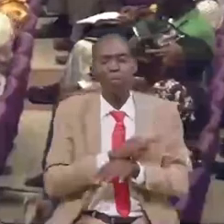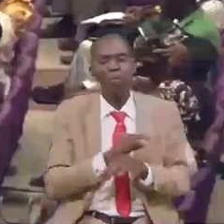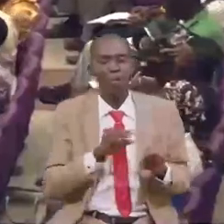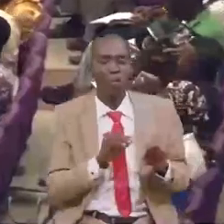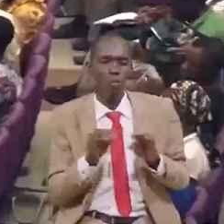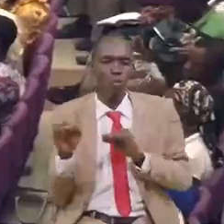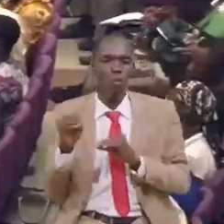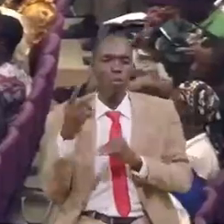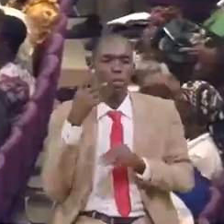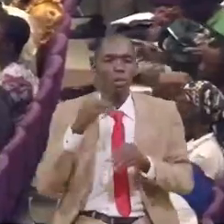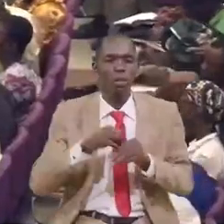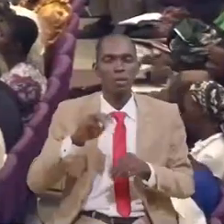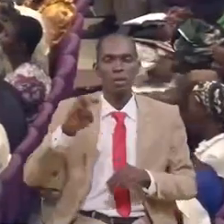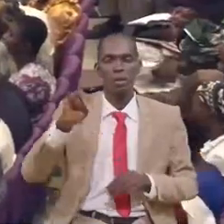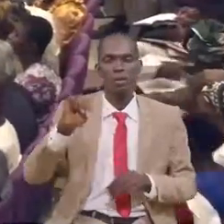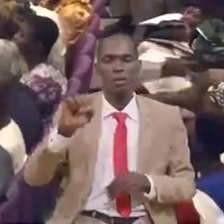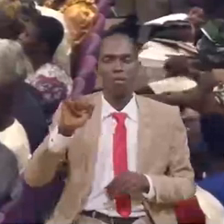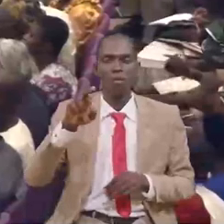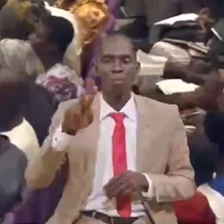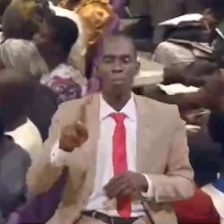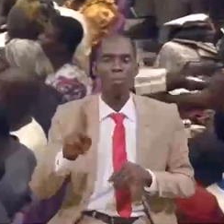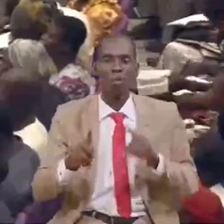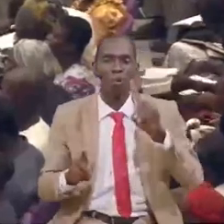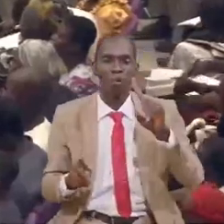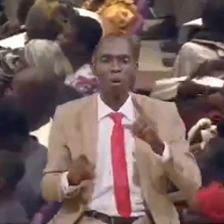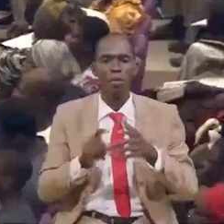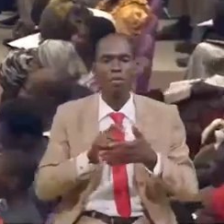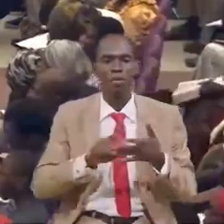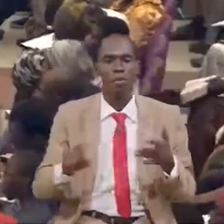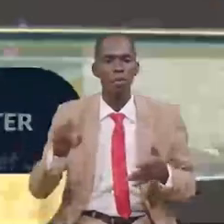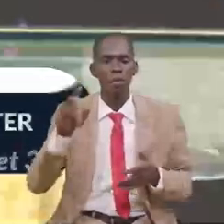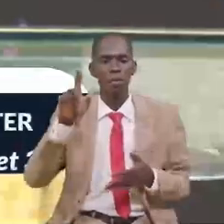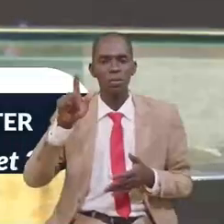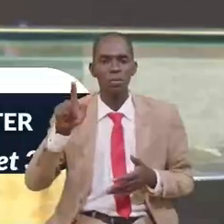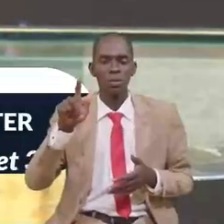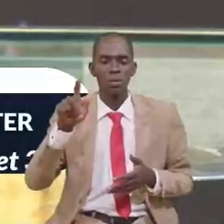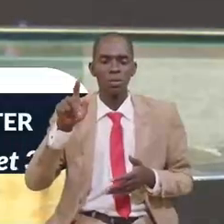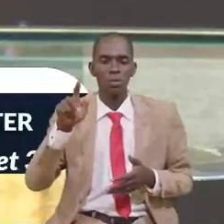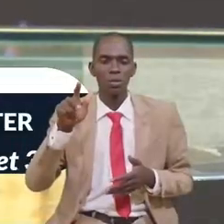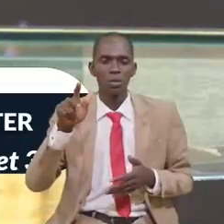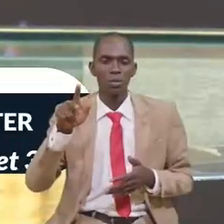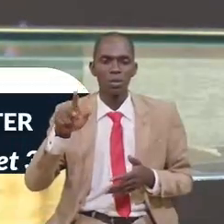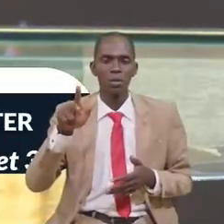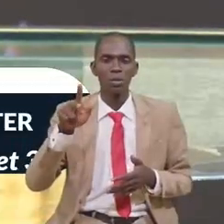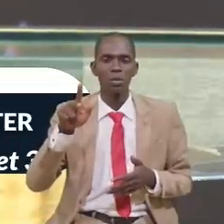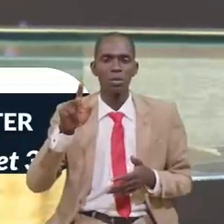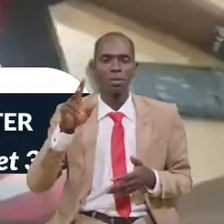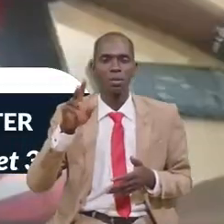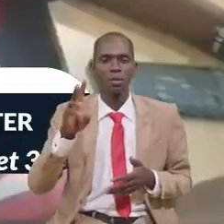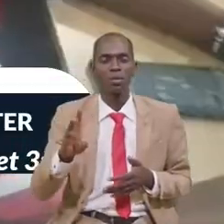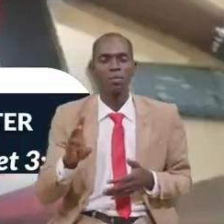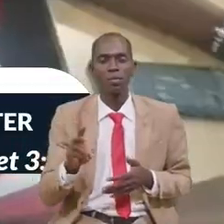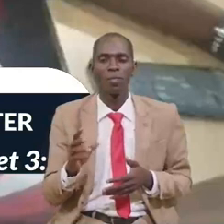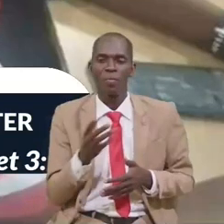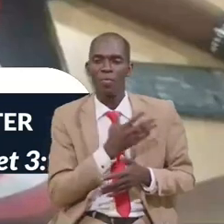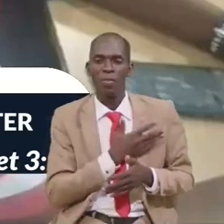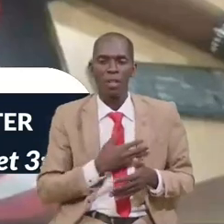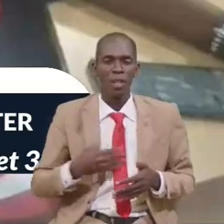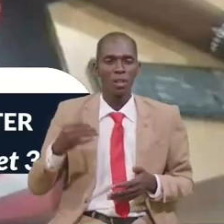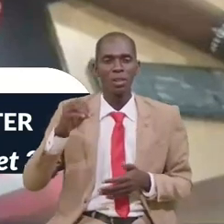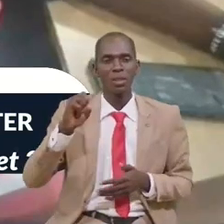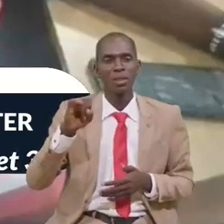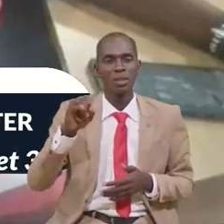déplacements ciblés du Maître. Marc 1, 36. Simon et ceux qui étaient avec lui